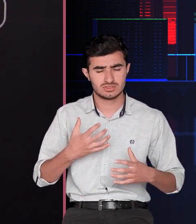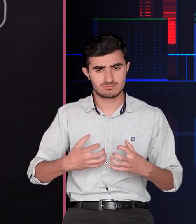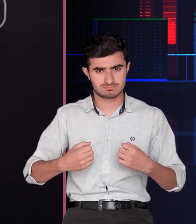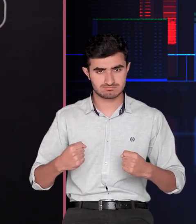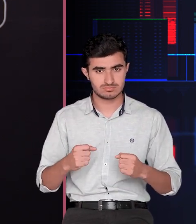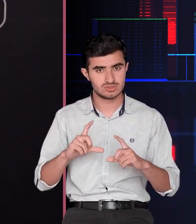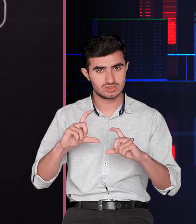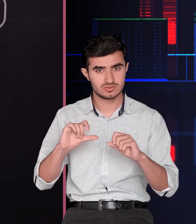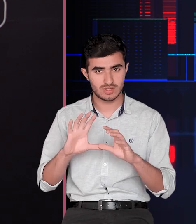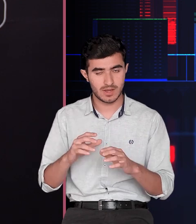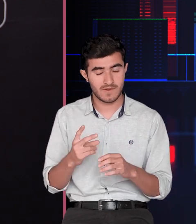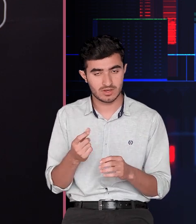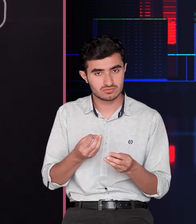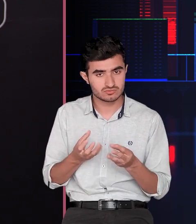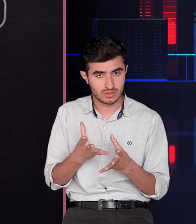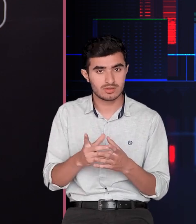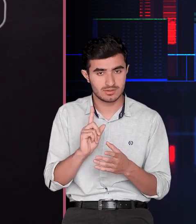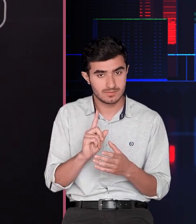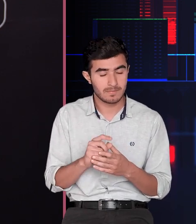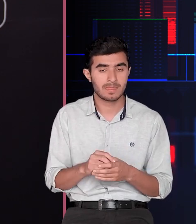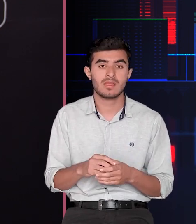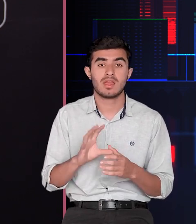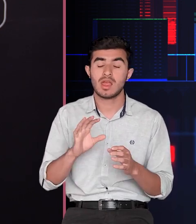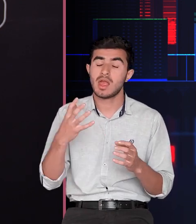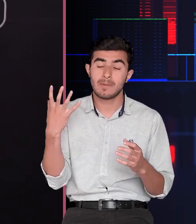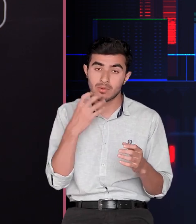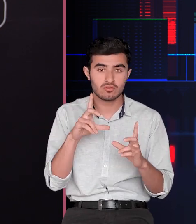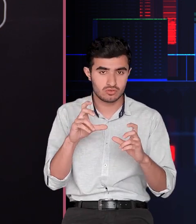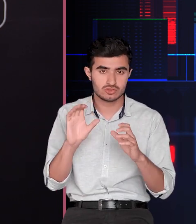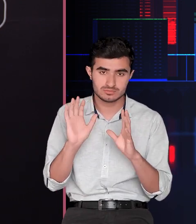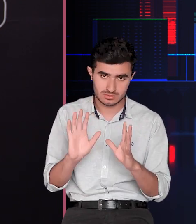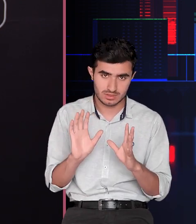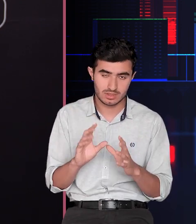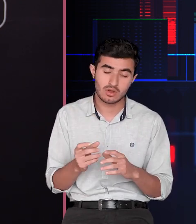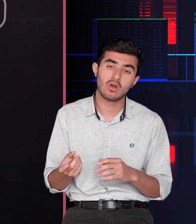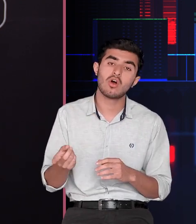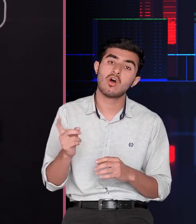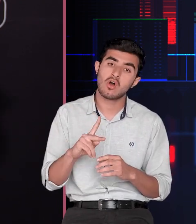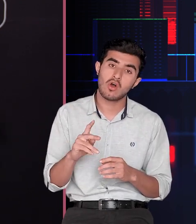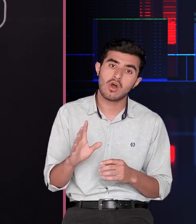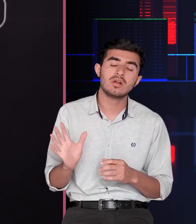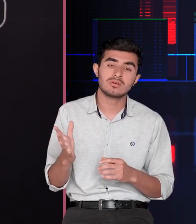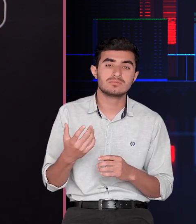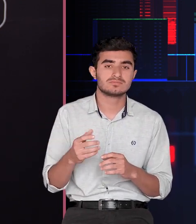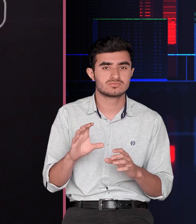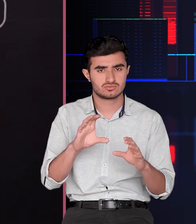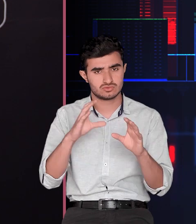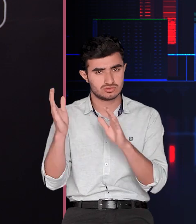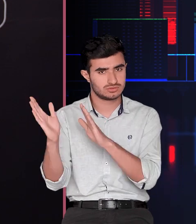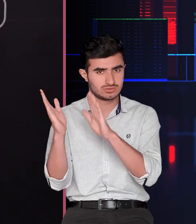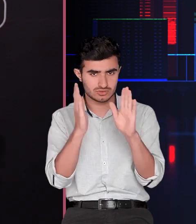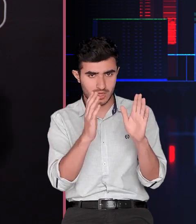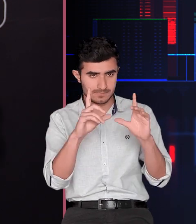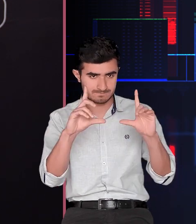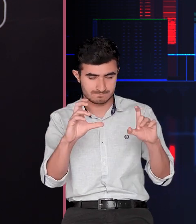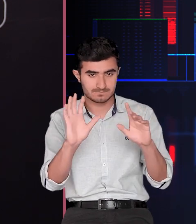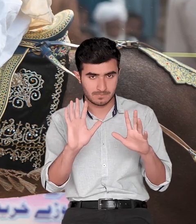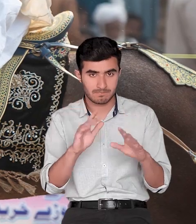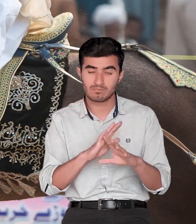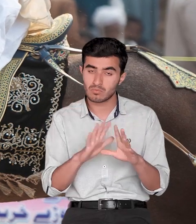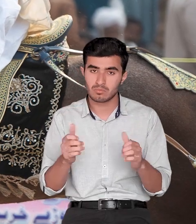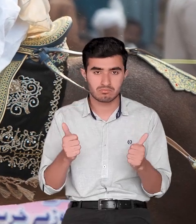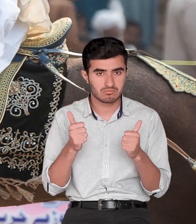बहुत खूबसूरत इमेज बनते हैं। इसके अलावा आप अगर साइड से भी उसके इमेजेस लेते हैं तो उसका जो फ्रेम है, उसकी बॉडी और उसका